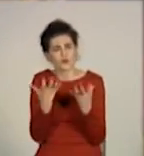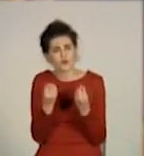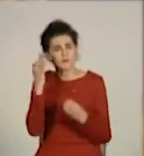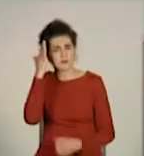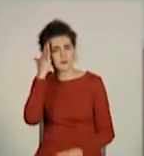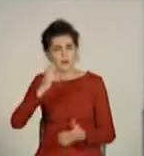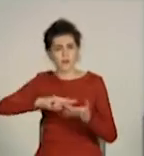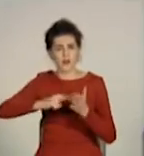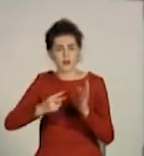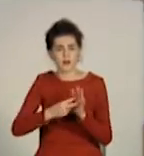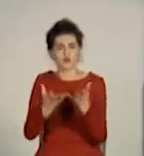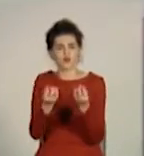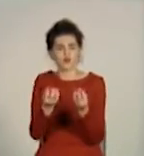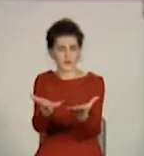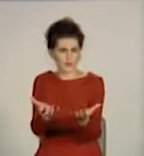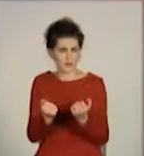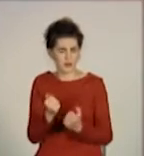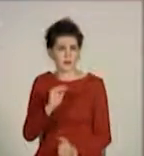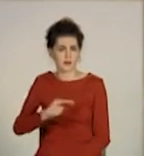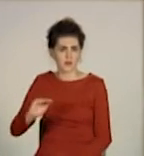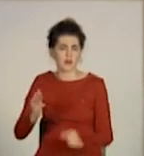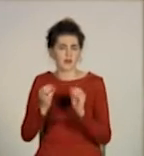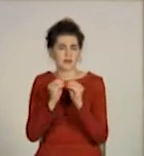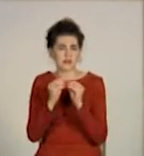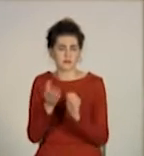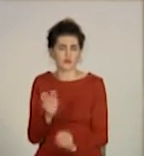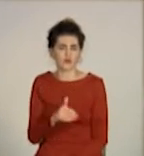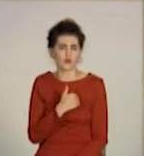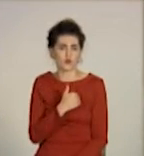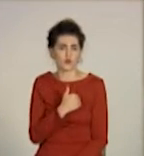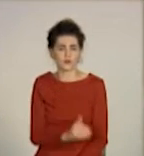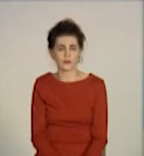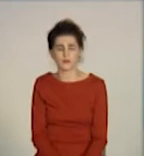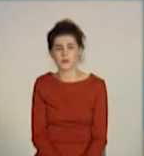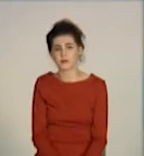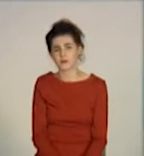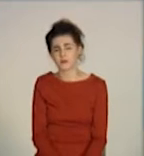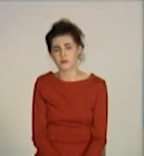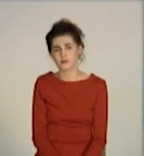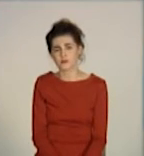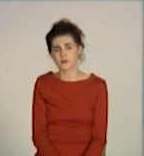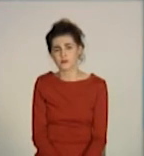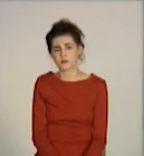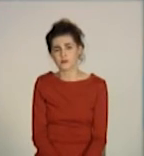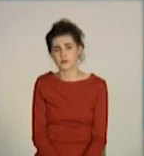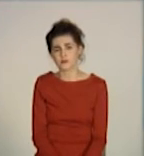планують взяти до родини ще одну дитину в 10-ту. Анна Слюсарева, Віктор Зубенко, телеканал Донбас.